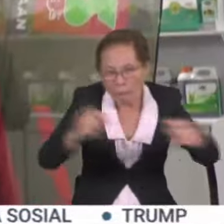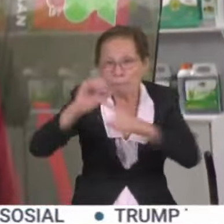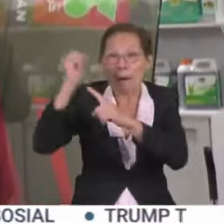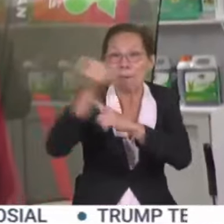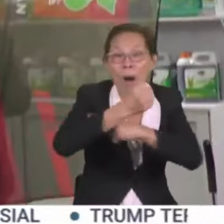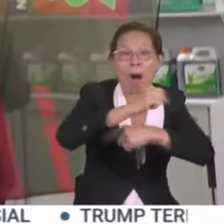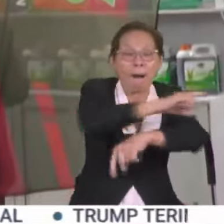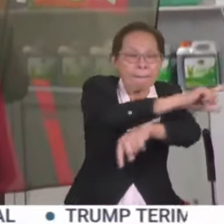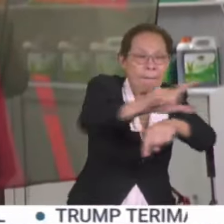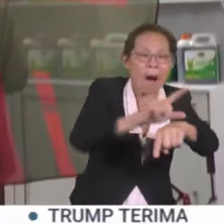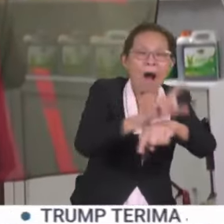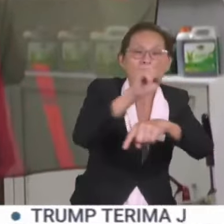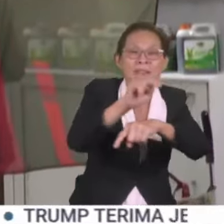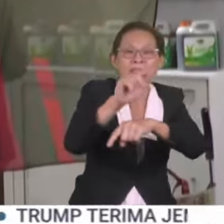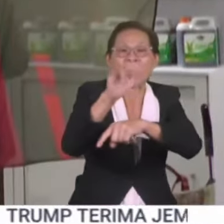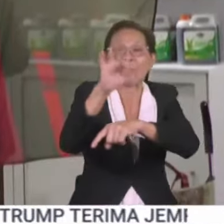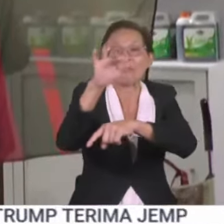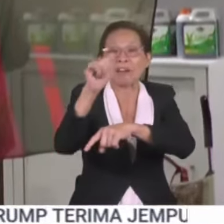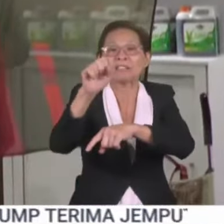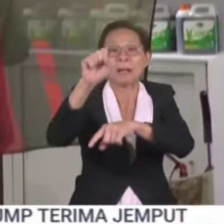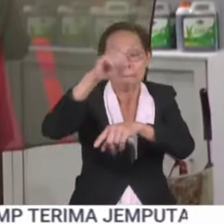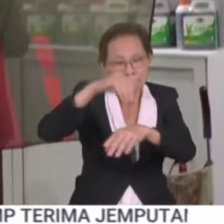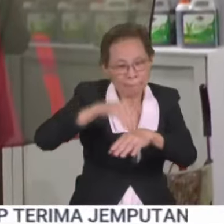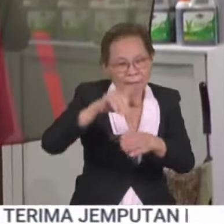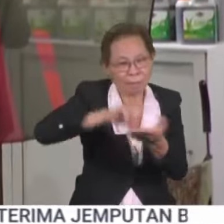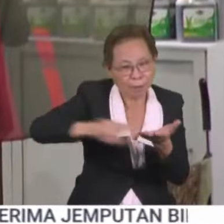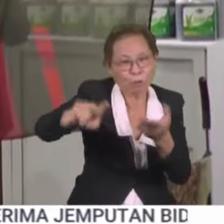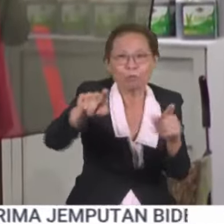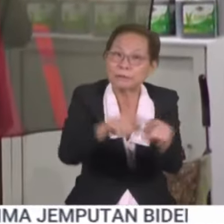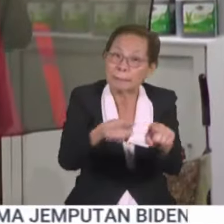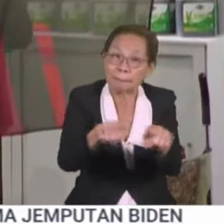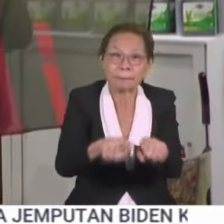peladang kebangsaan nafas pada minggu sama